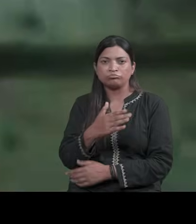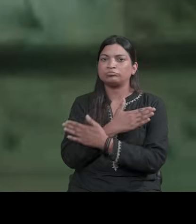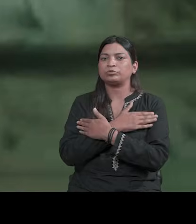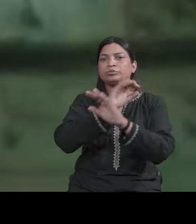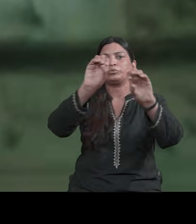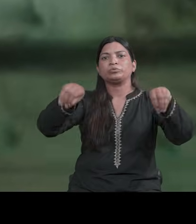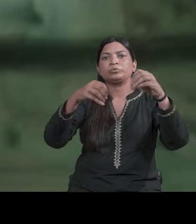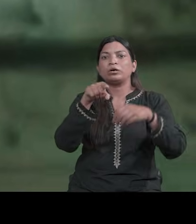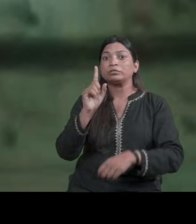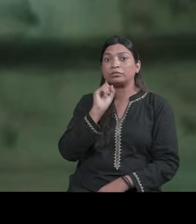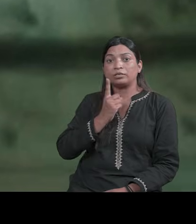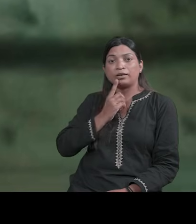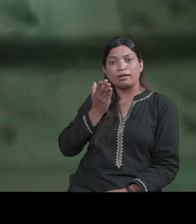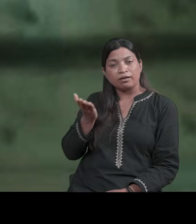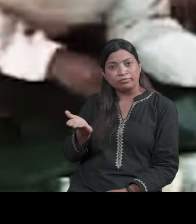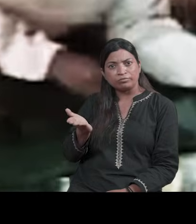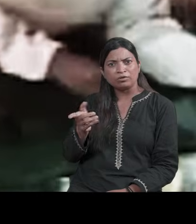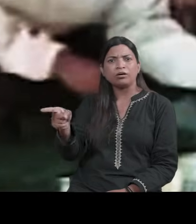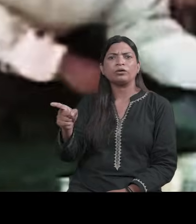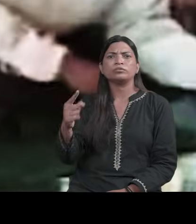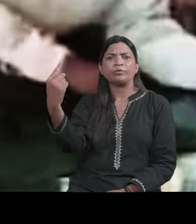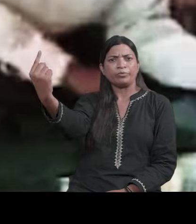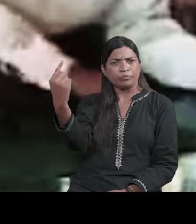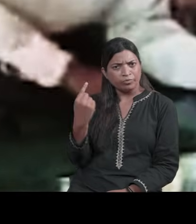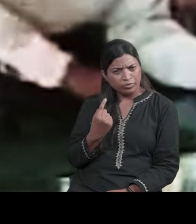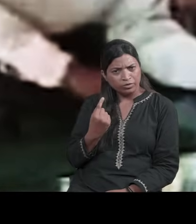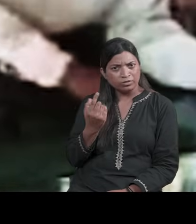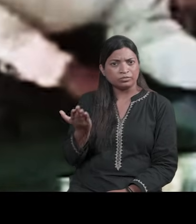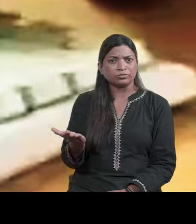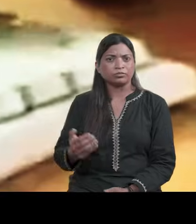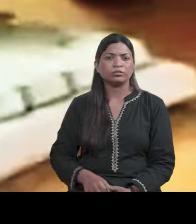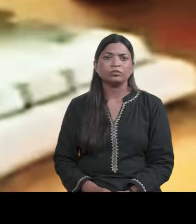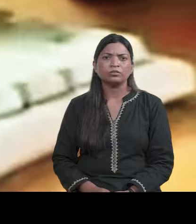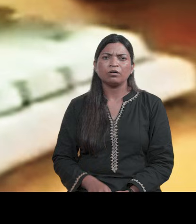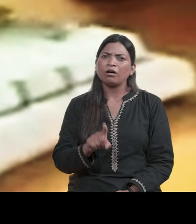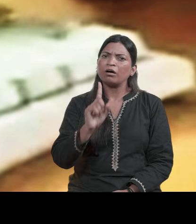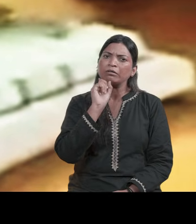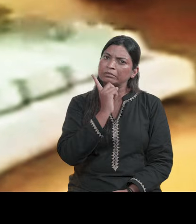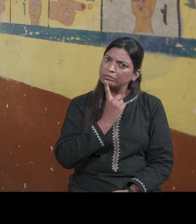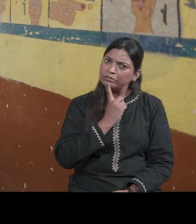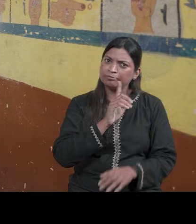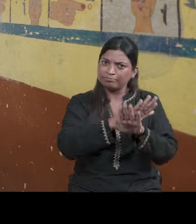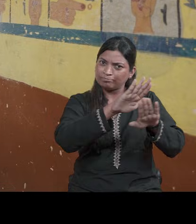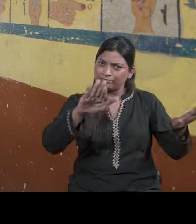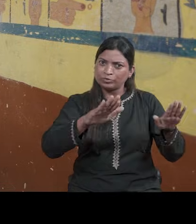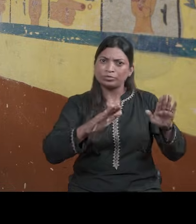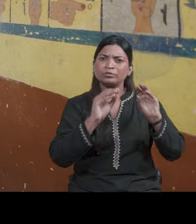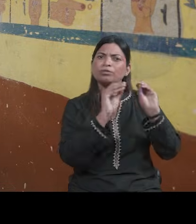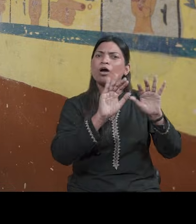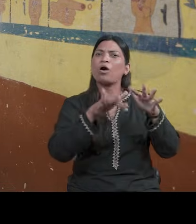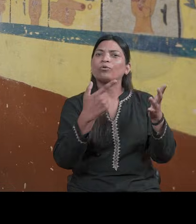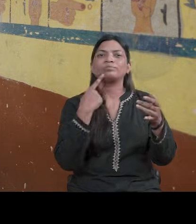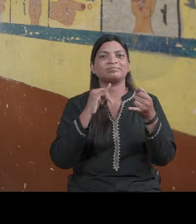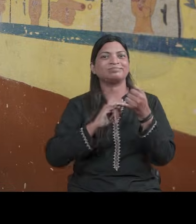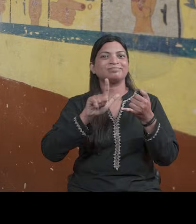मूक बधिर भी है। जब हमारे पास उसको लाया गया तो अब मूक बधिर बच्चों को पढ़ाने के लिए हाथों का इस्तेमाल होता है, साइन लैंग्वेज